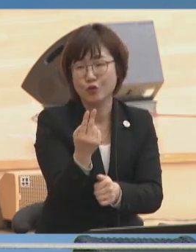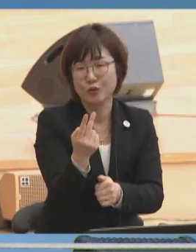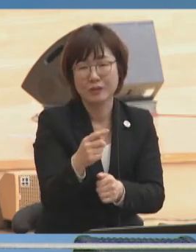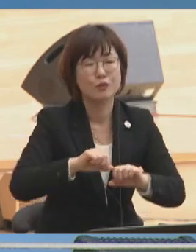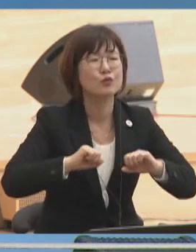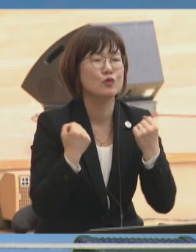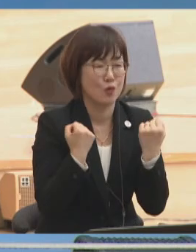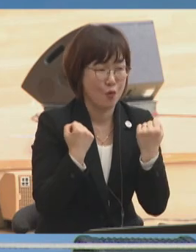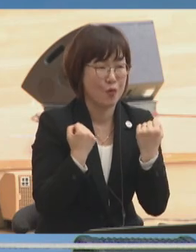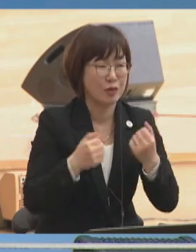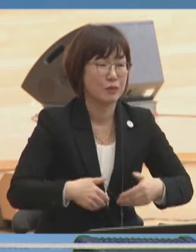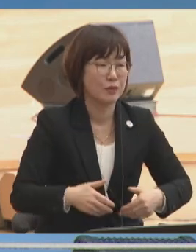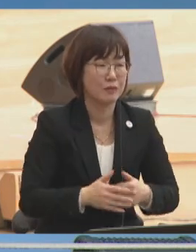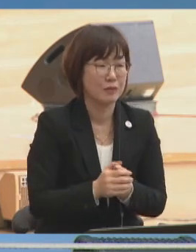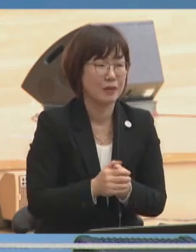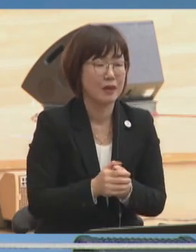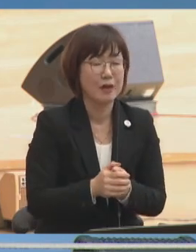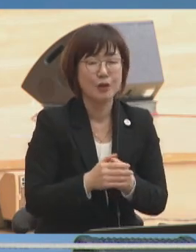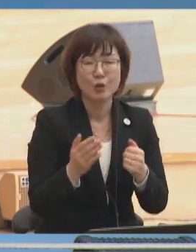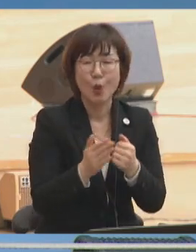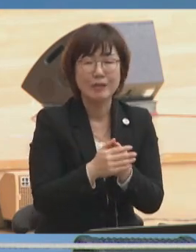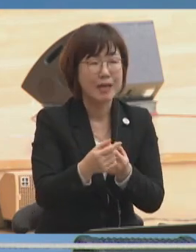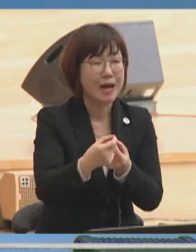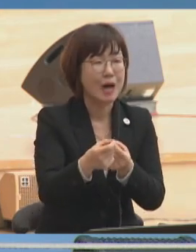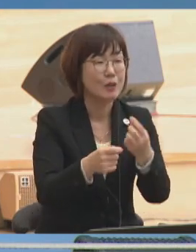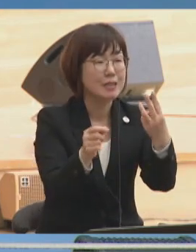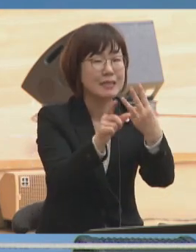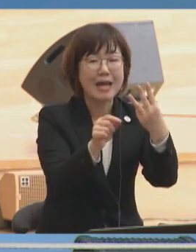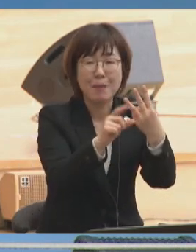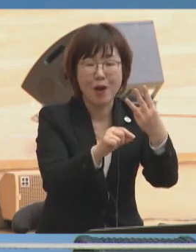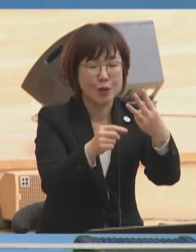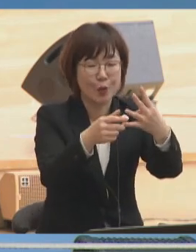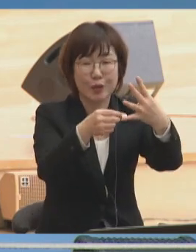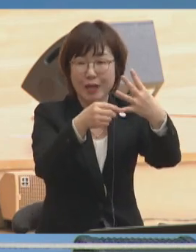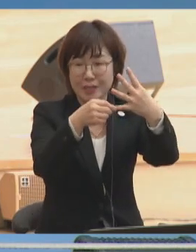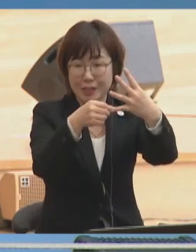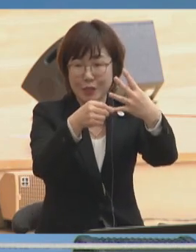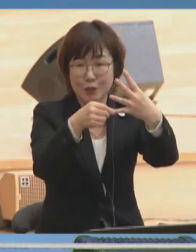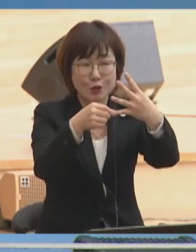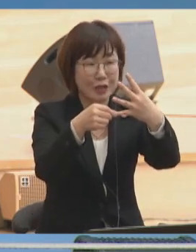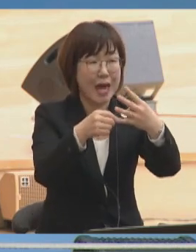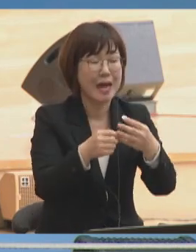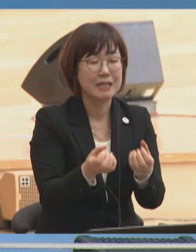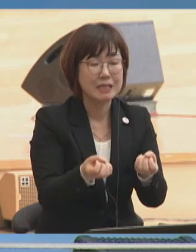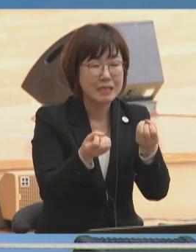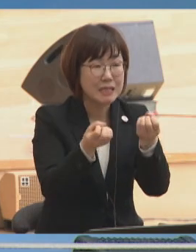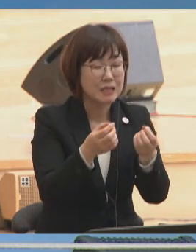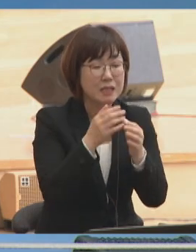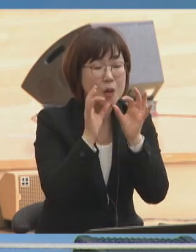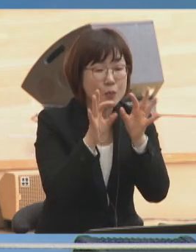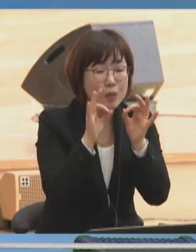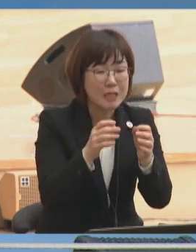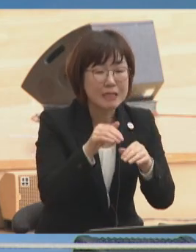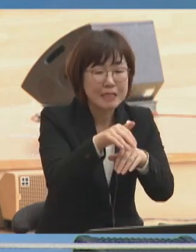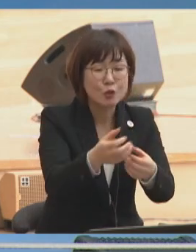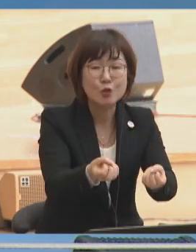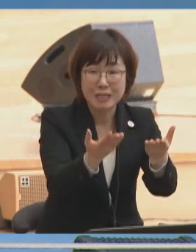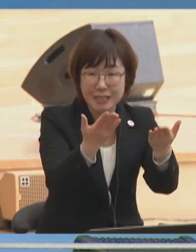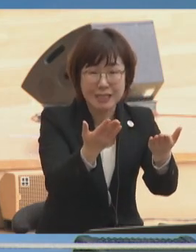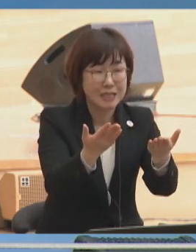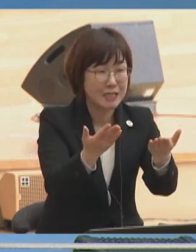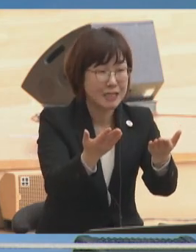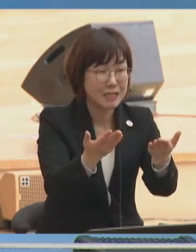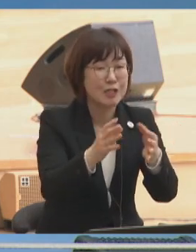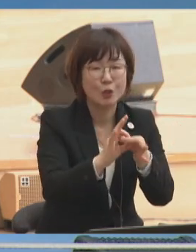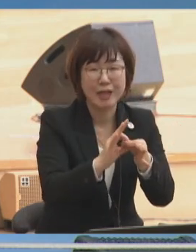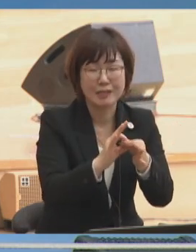하나 3월이 되어지면 우리가 진군식을 하고 태신자 작정을 하고 내 주변에 죽어가는 영혼들이 없는가 돌아볼 거예요.